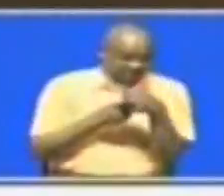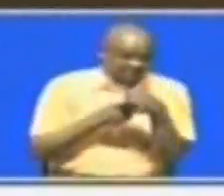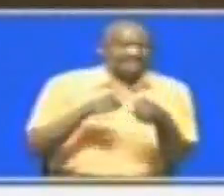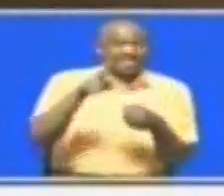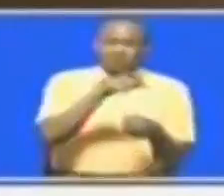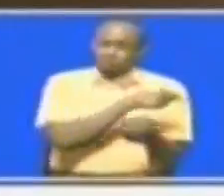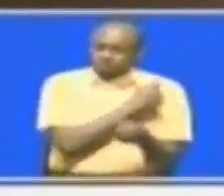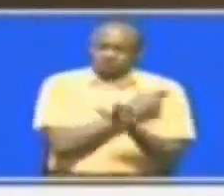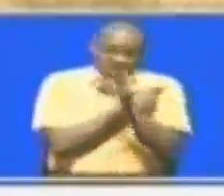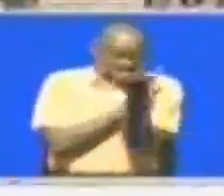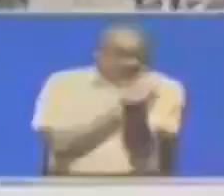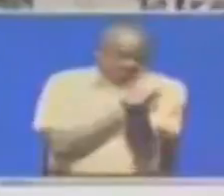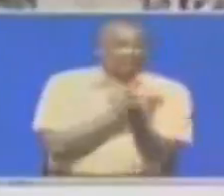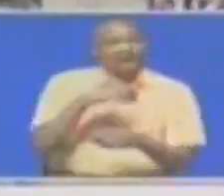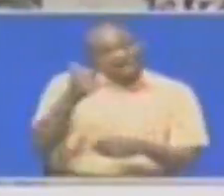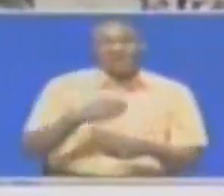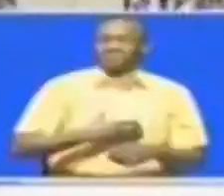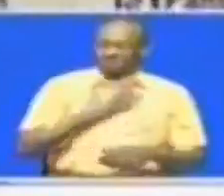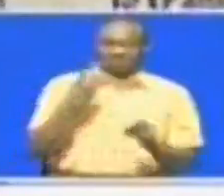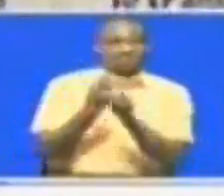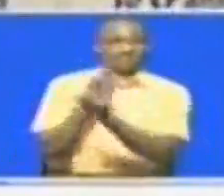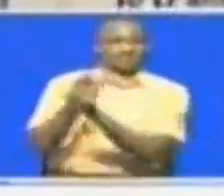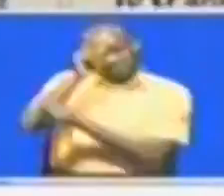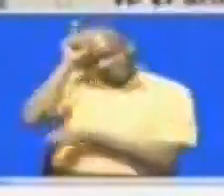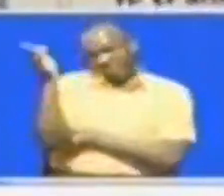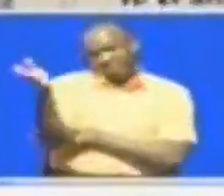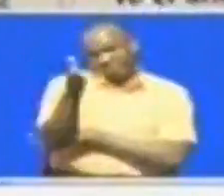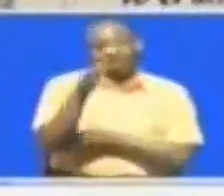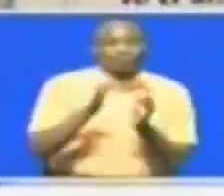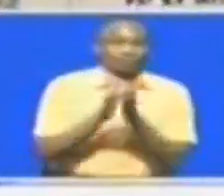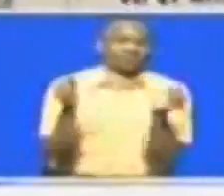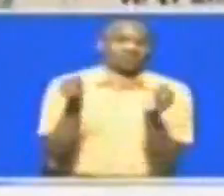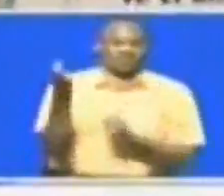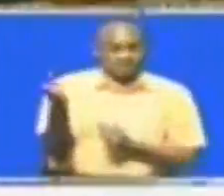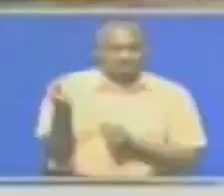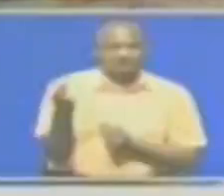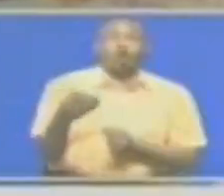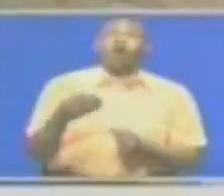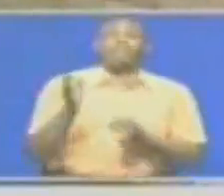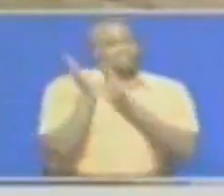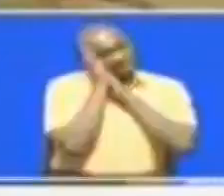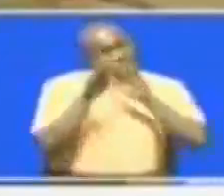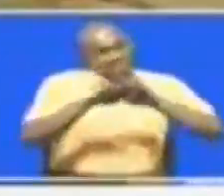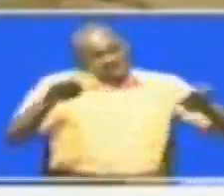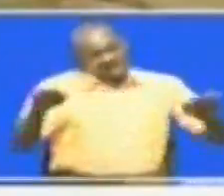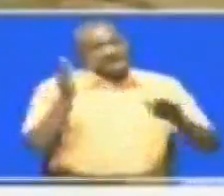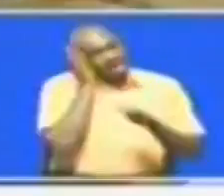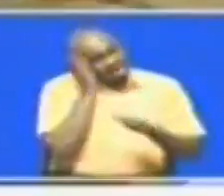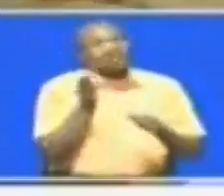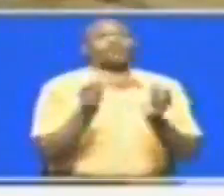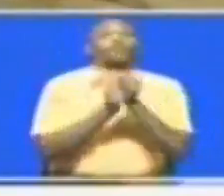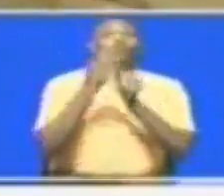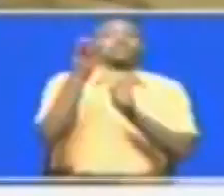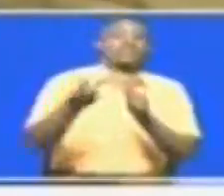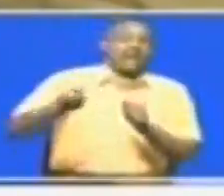huku wengine wakizuru vijiji vilivyoathirika. Vitanda zaidi 14 vimeongezwa kwenye wodi ya hospitali